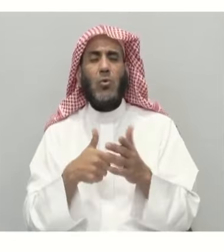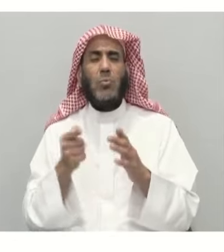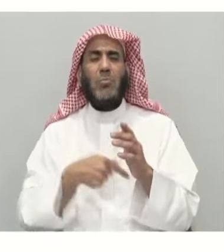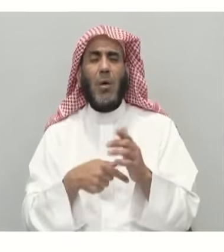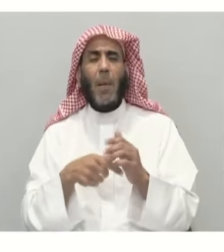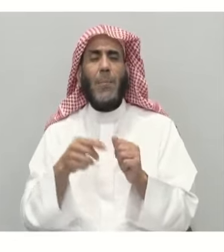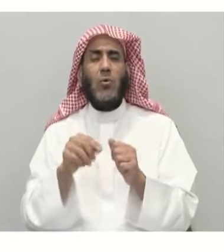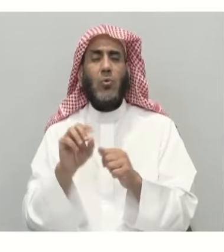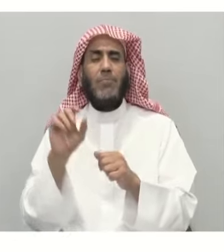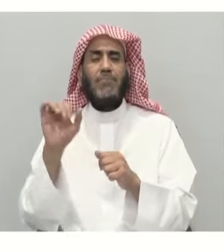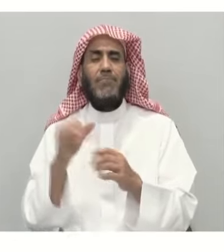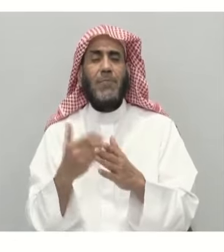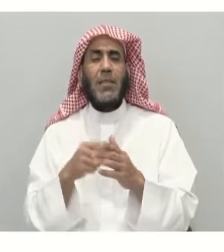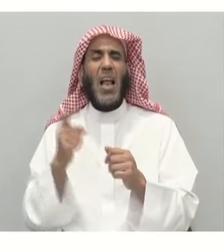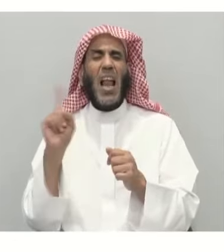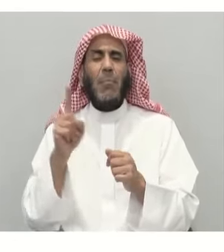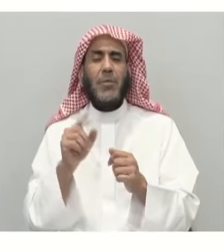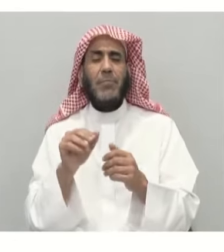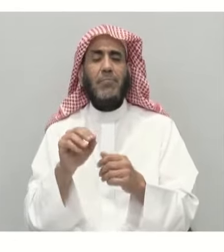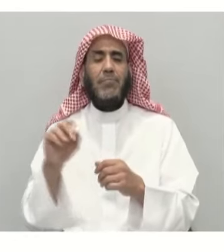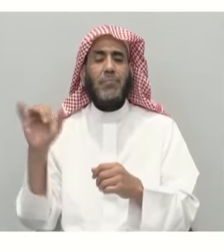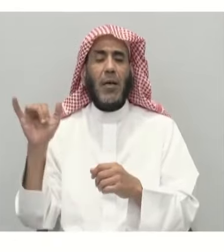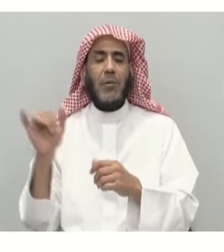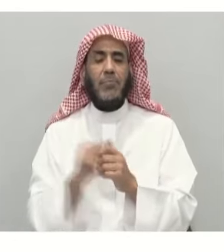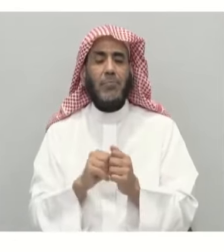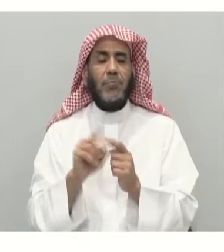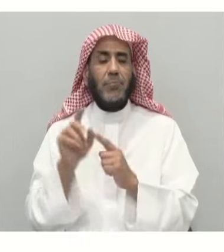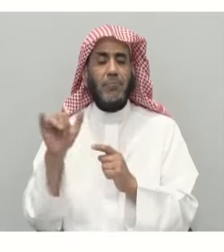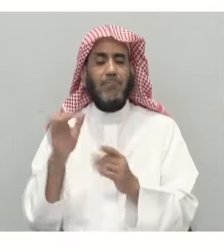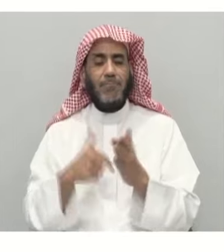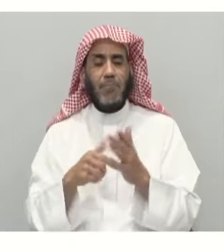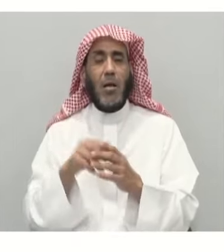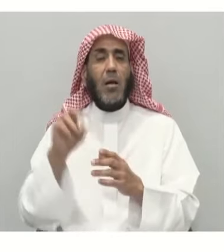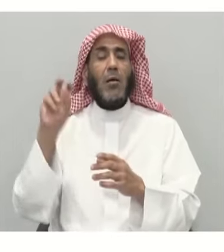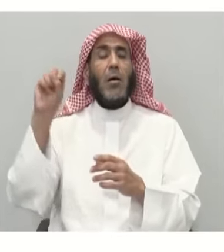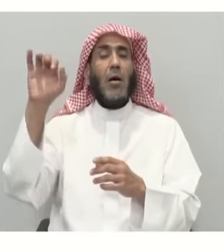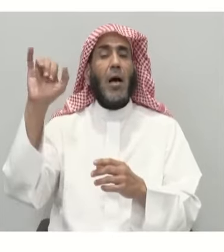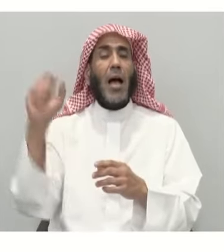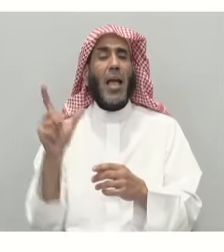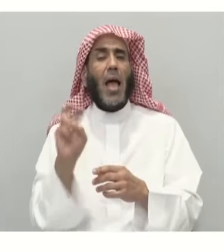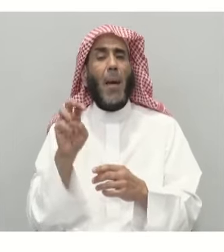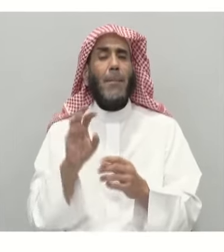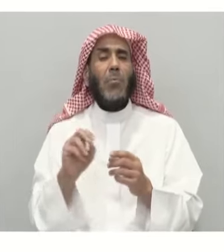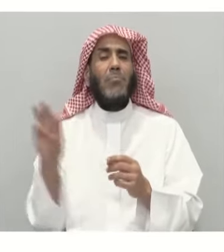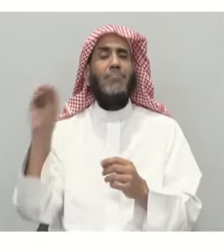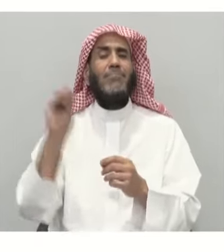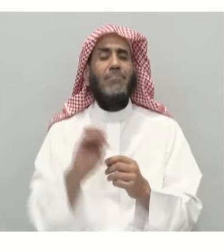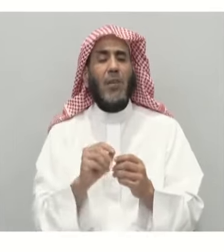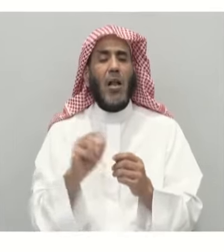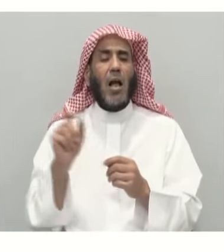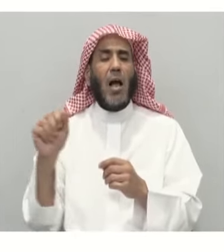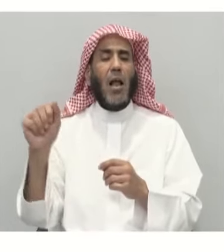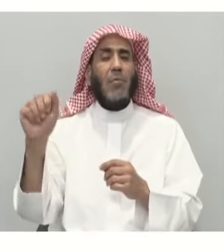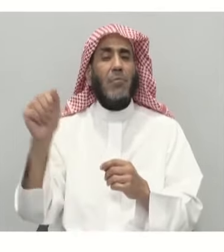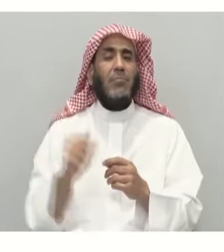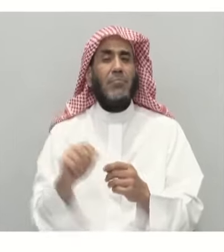لان ما قبلها مكسور سبب كتابه الهمزه بهذه الطريقه ايضا هيئه لماذا كتبت هنا على الف كما ترى